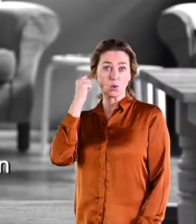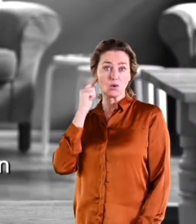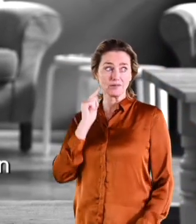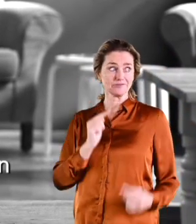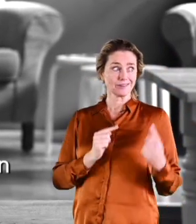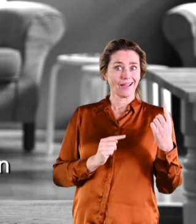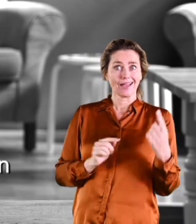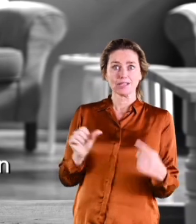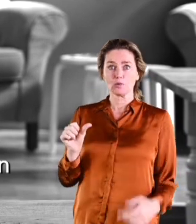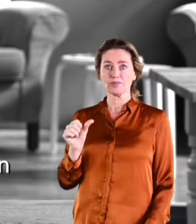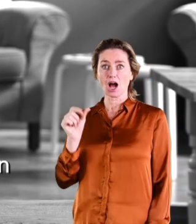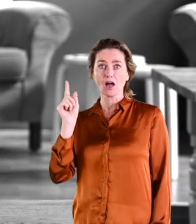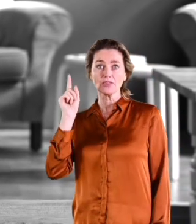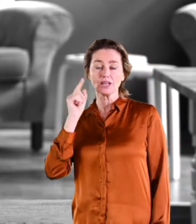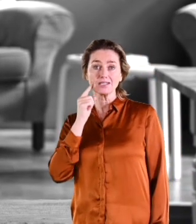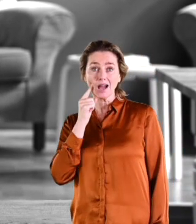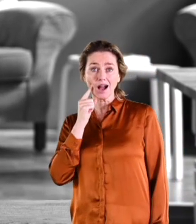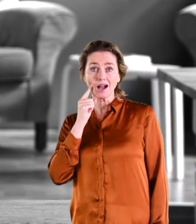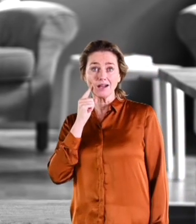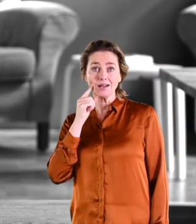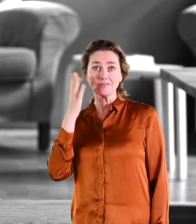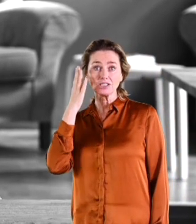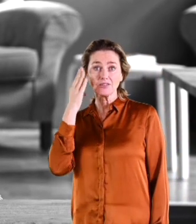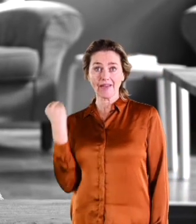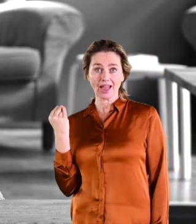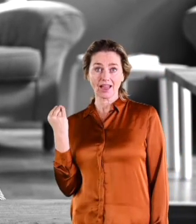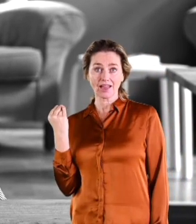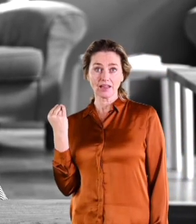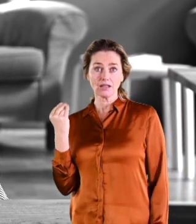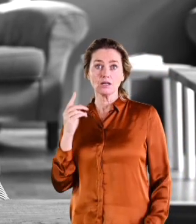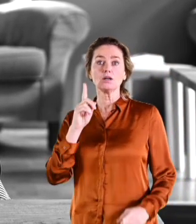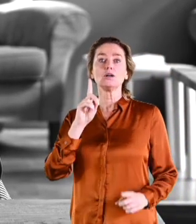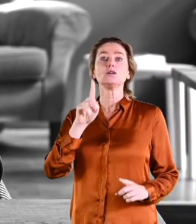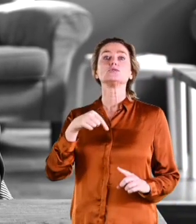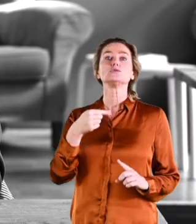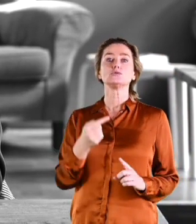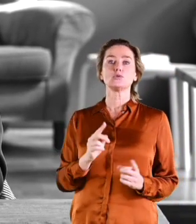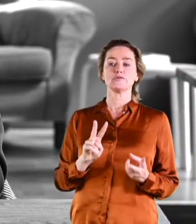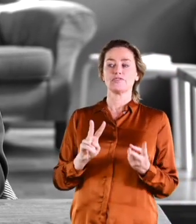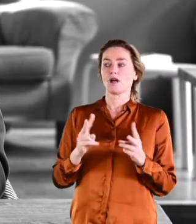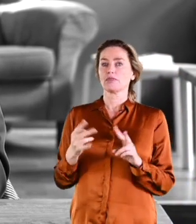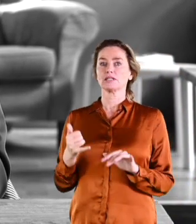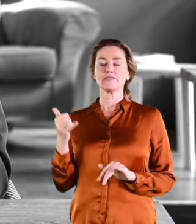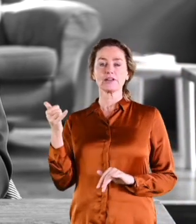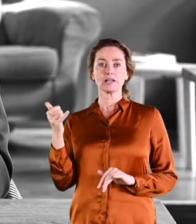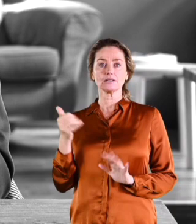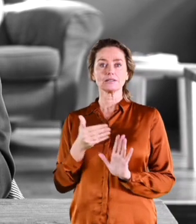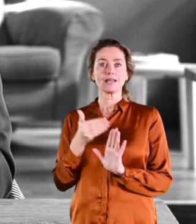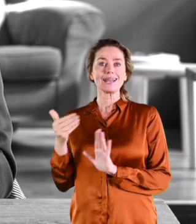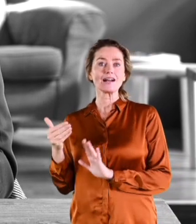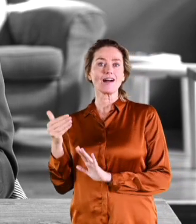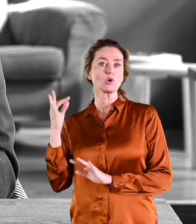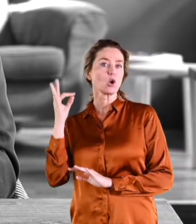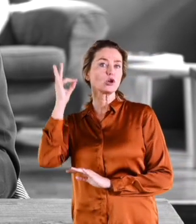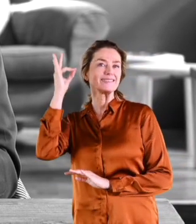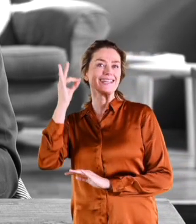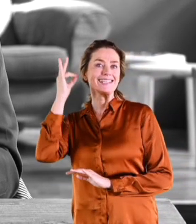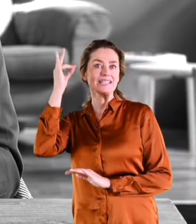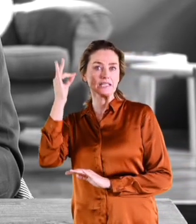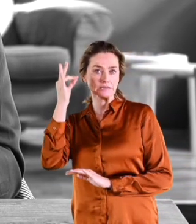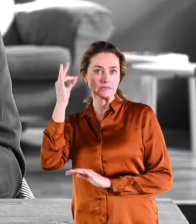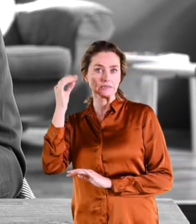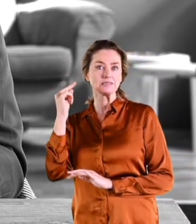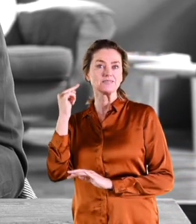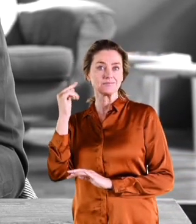dag viel mijn gehoor weg. Toen veranderde er veel. Daarna kwam er ook nog tinnitus, oorsuizen in